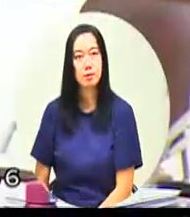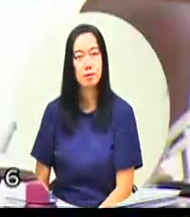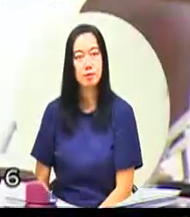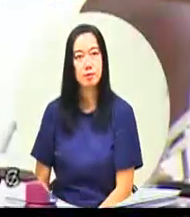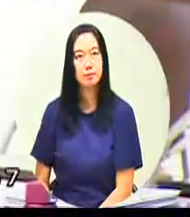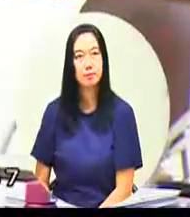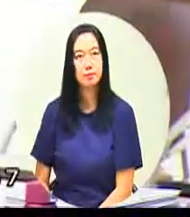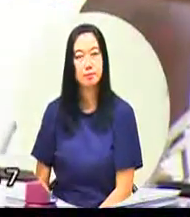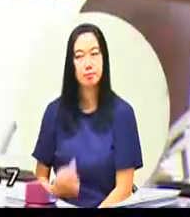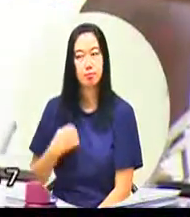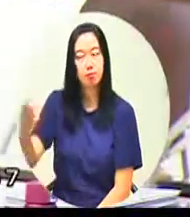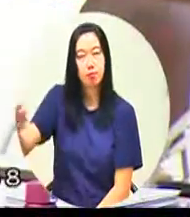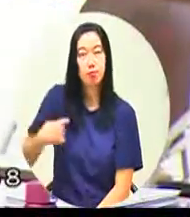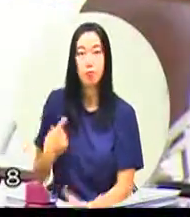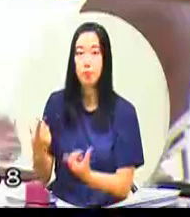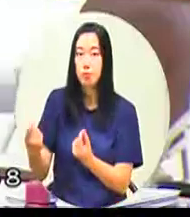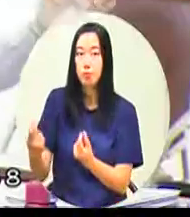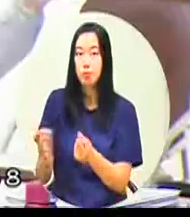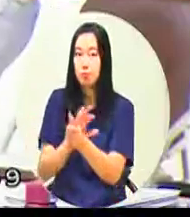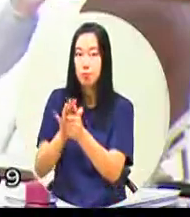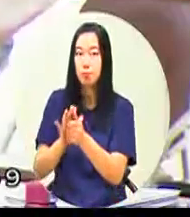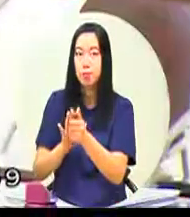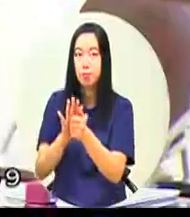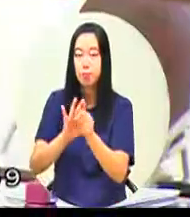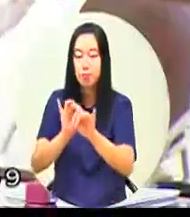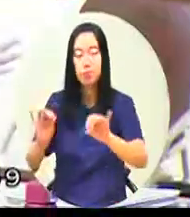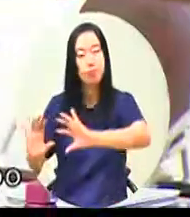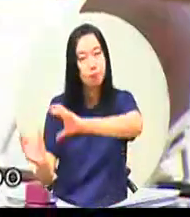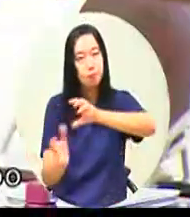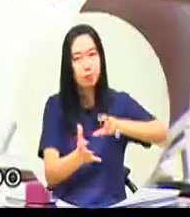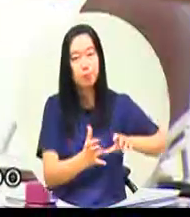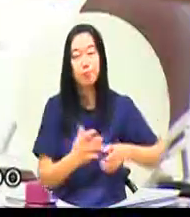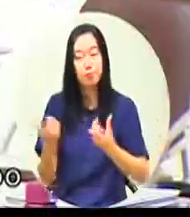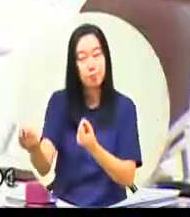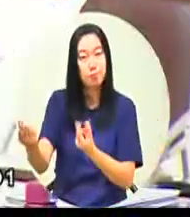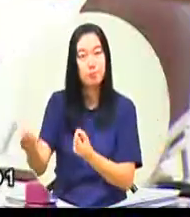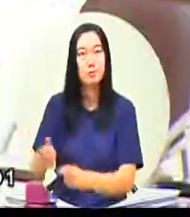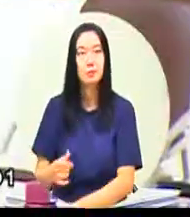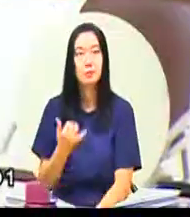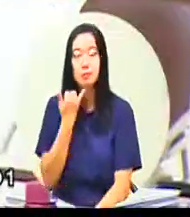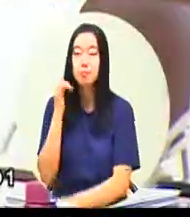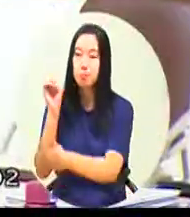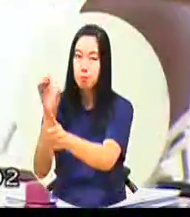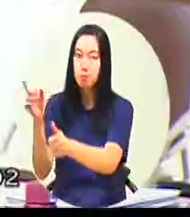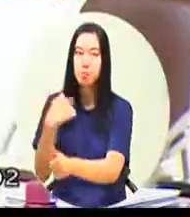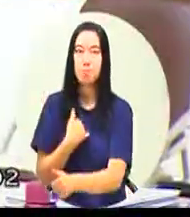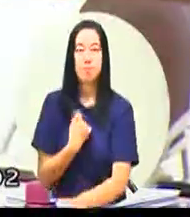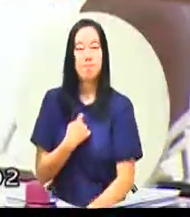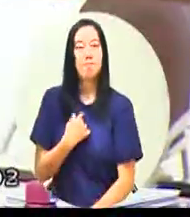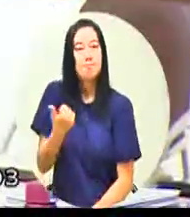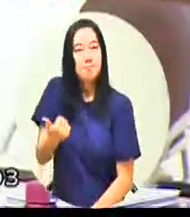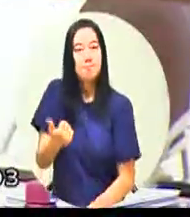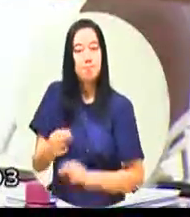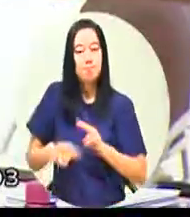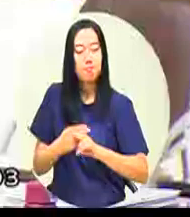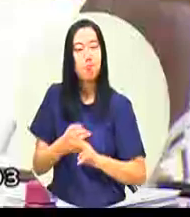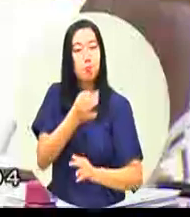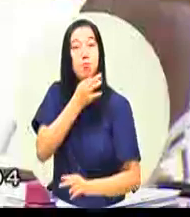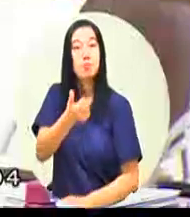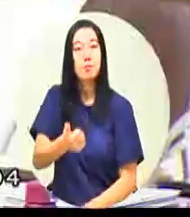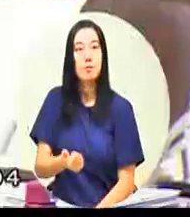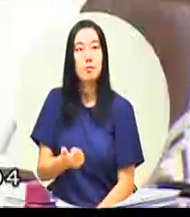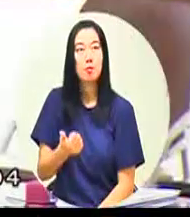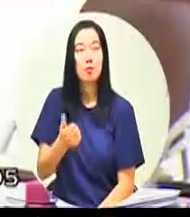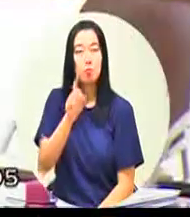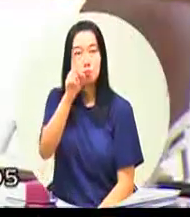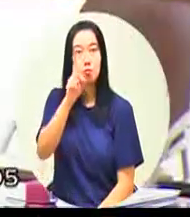是跟我们一起在爱地球的。所以，我们一直。改安尼，互因有一个优越感。哎，咱来食这个一天的一顿